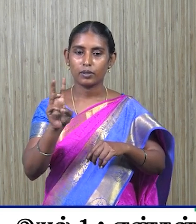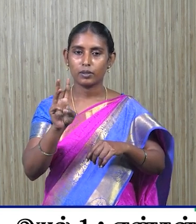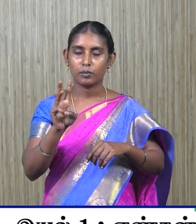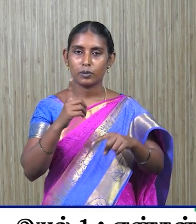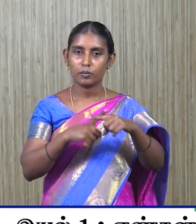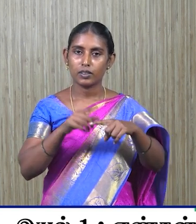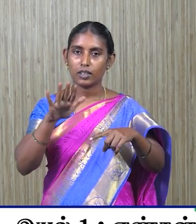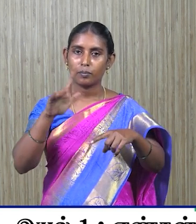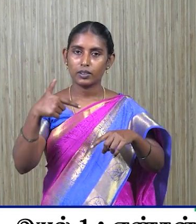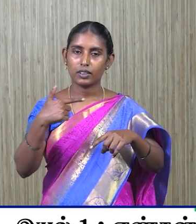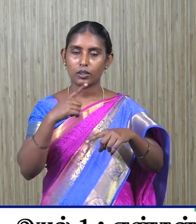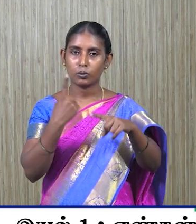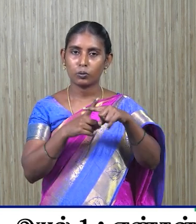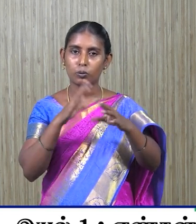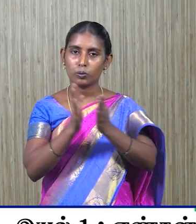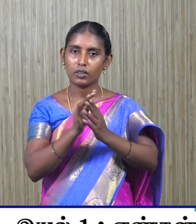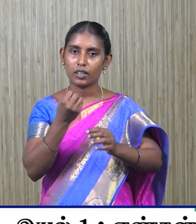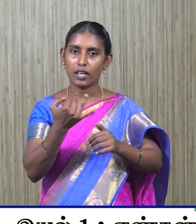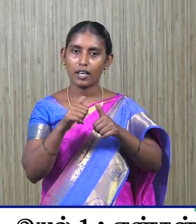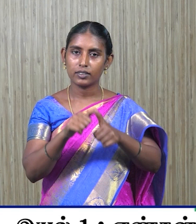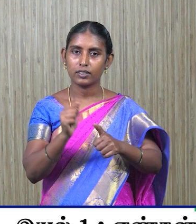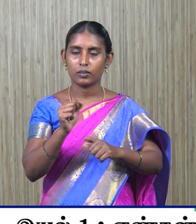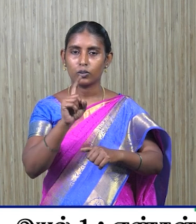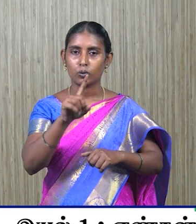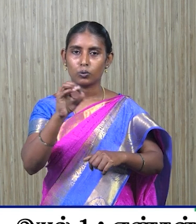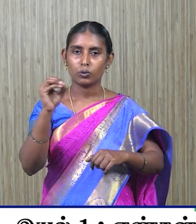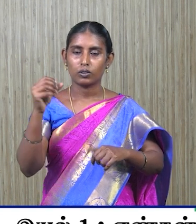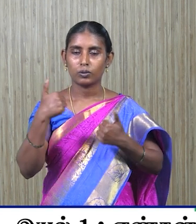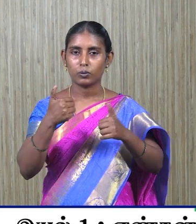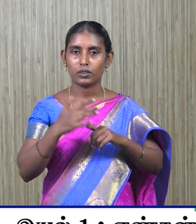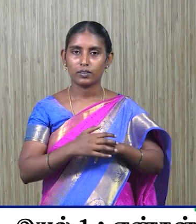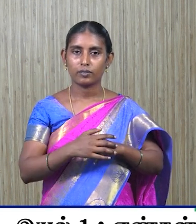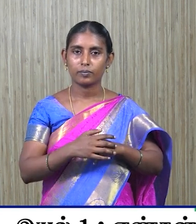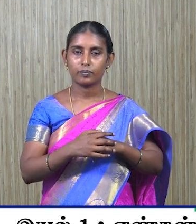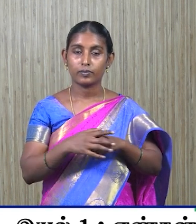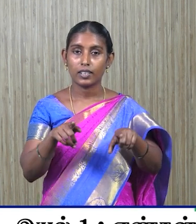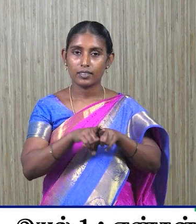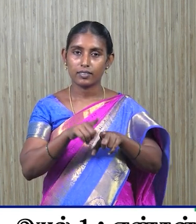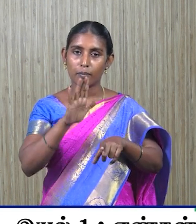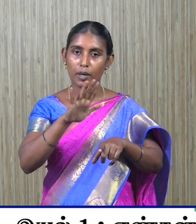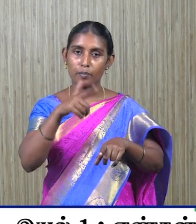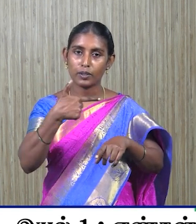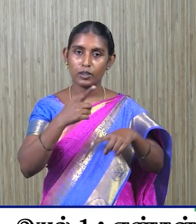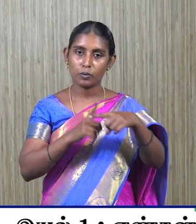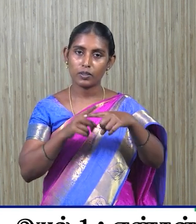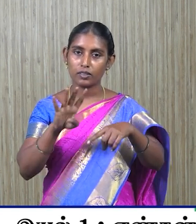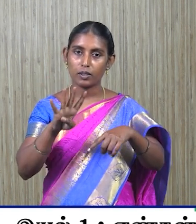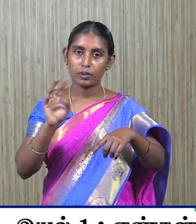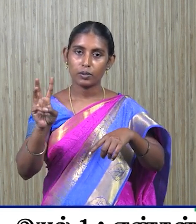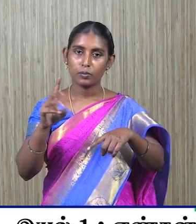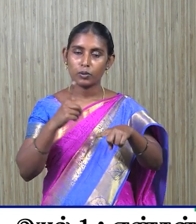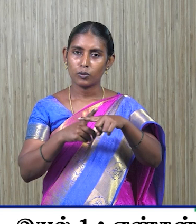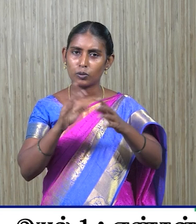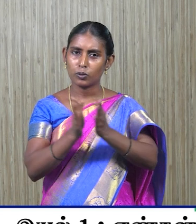57 கூட்டினால் என்ன கிடைக்கும் நமக்கு சொல்லுங்க? 100. அருமையாக சொன்னீங்க. அதே 57 43 கூட்டினா என்ன கிடைக்கும்